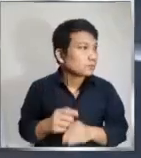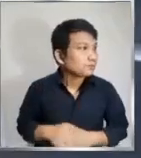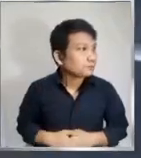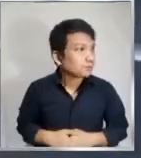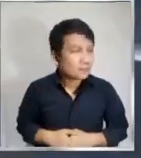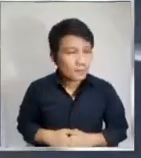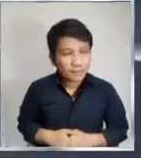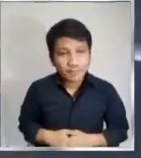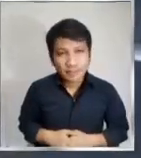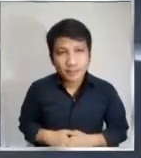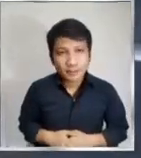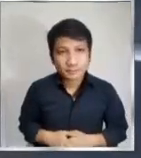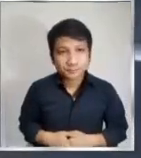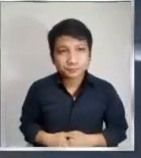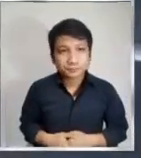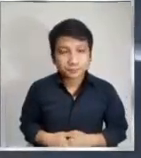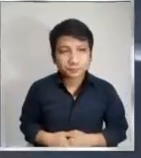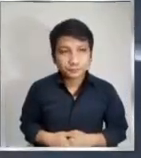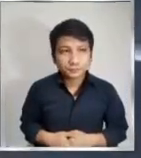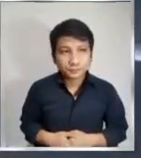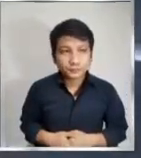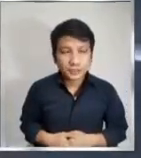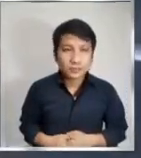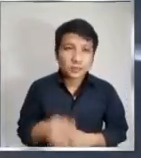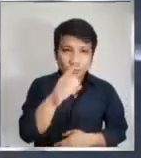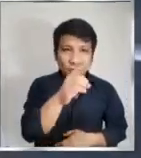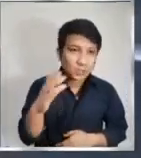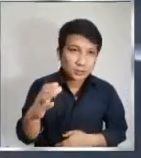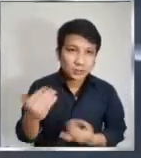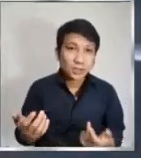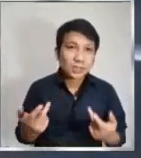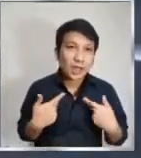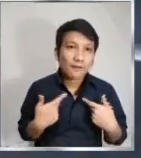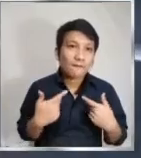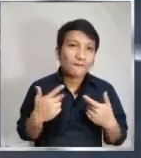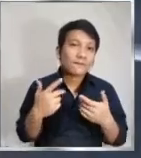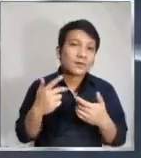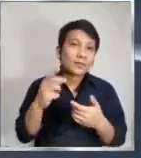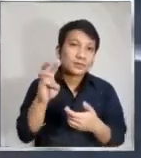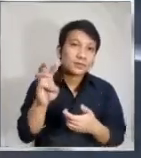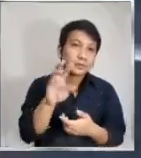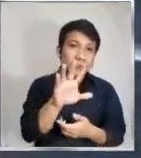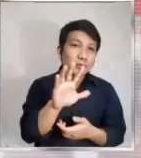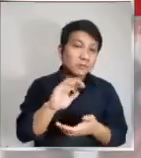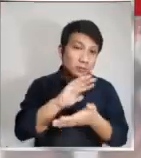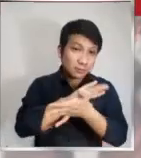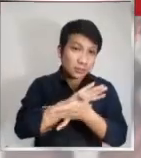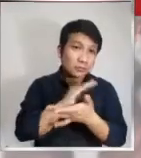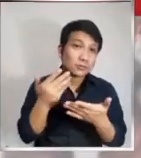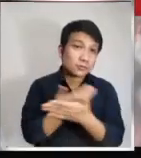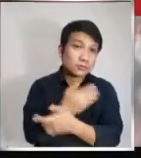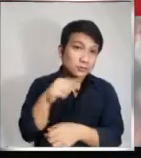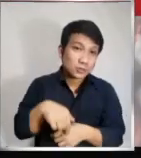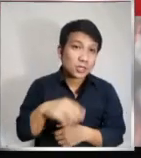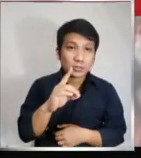May 156 na bagong COVID-19 cases sa bansa ayon sa Department of Health. As of 4